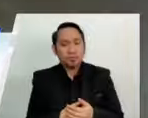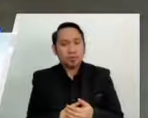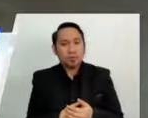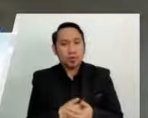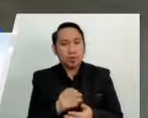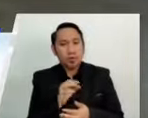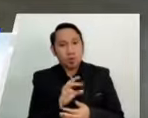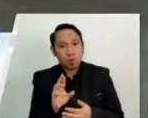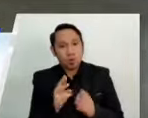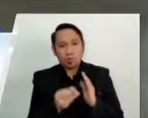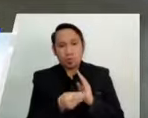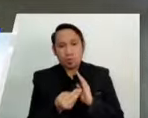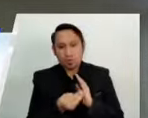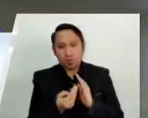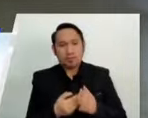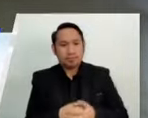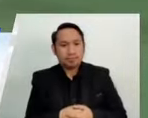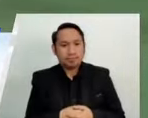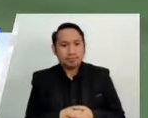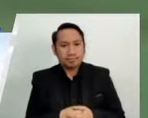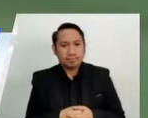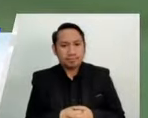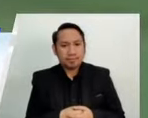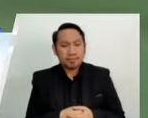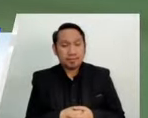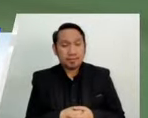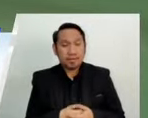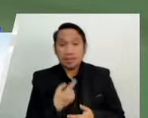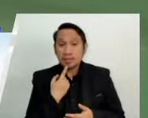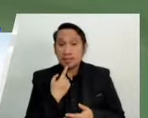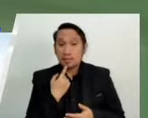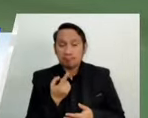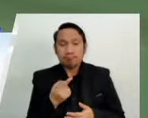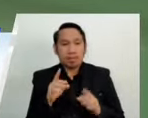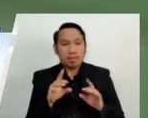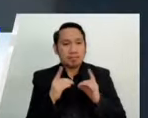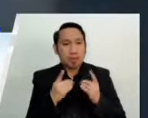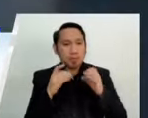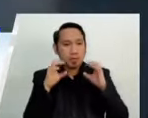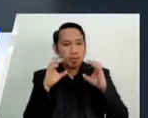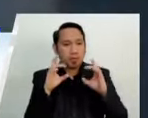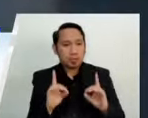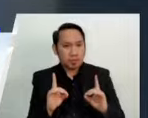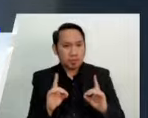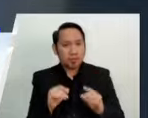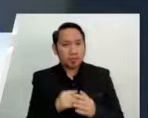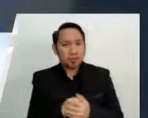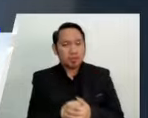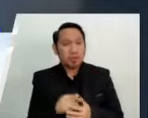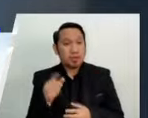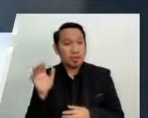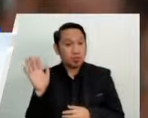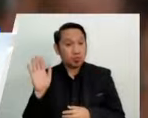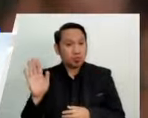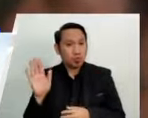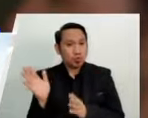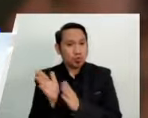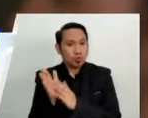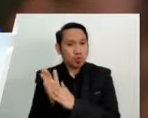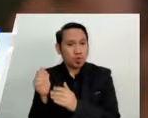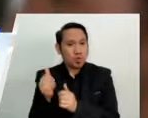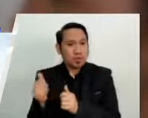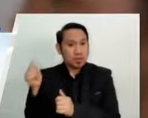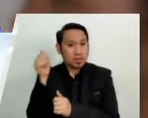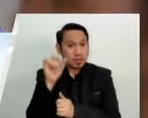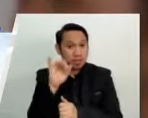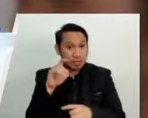modular. Dati na sinabi ng Department of Education na school heads ang magpapasya kung magsususpinde ng in-person classes